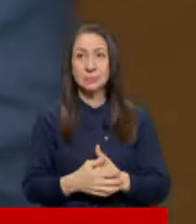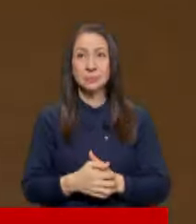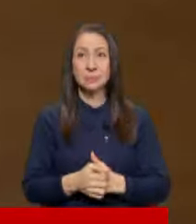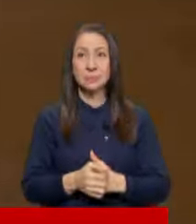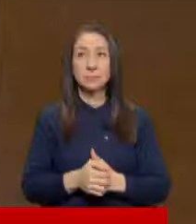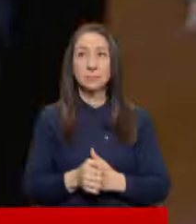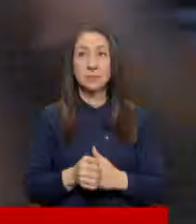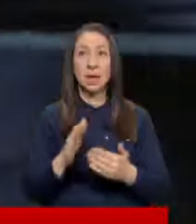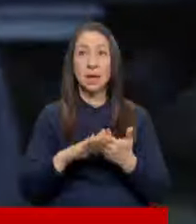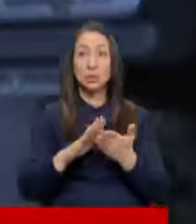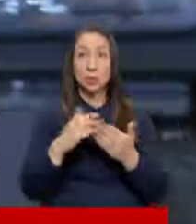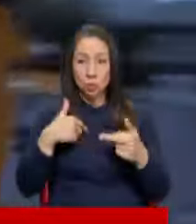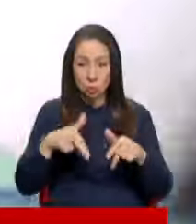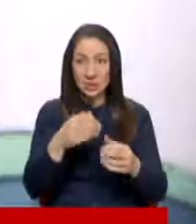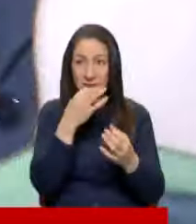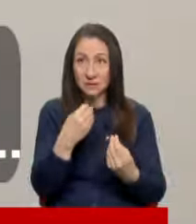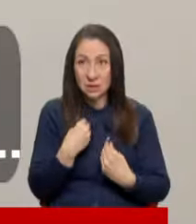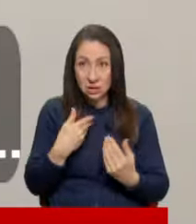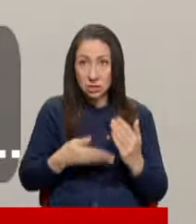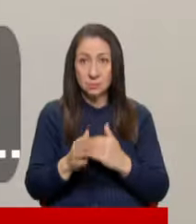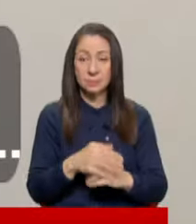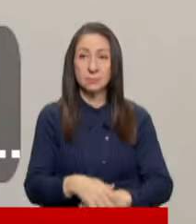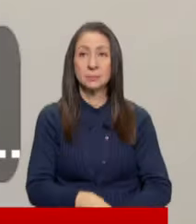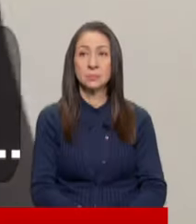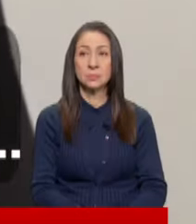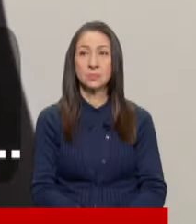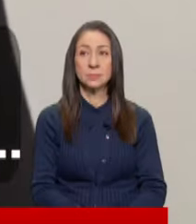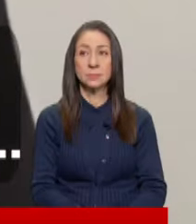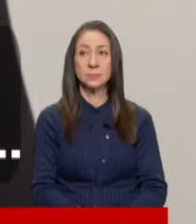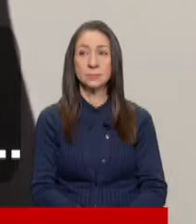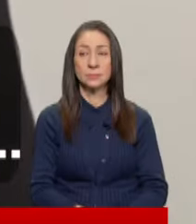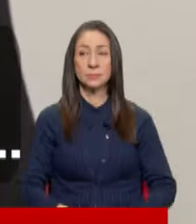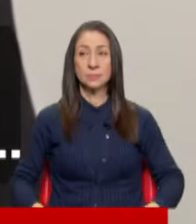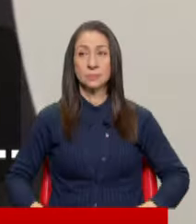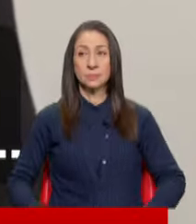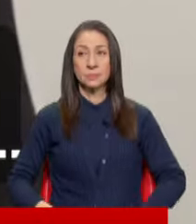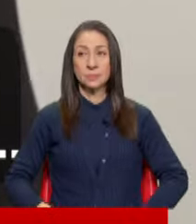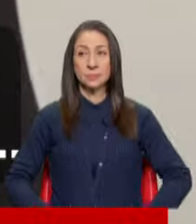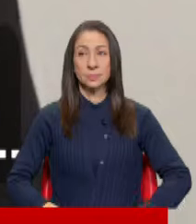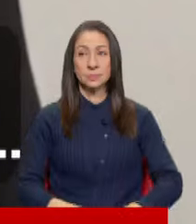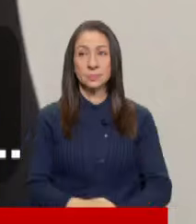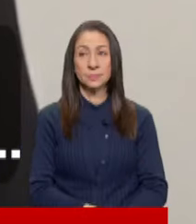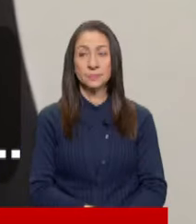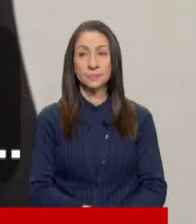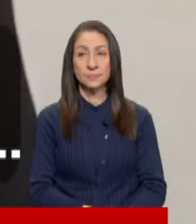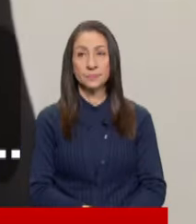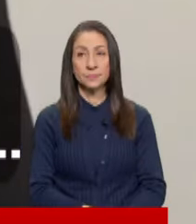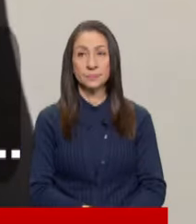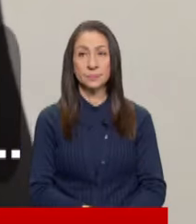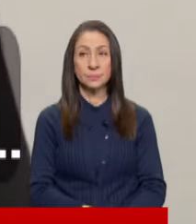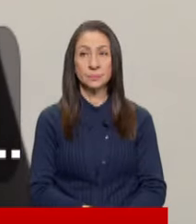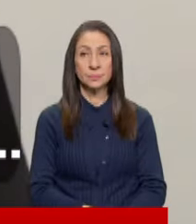bulunmaktayız arkadaşlar yürümemiz izin verin meselesinin çözümü yalnızca AKP ile